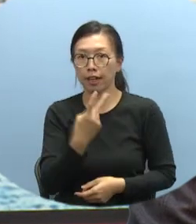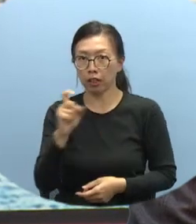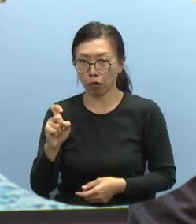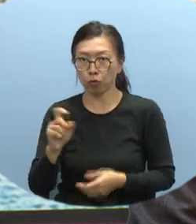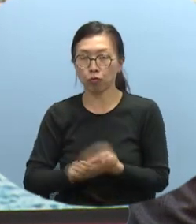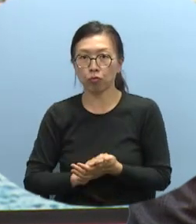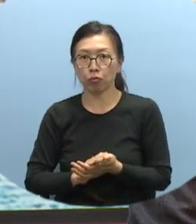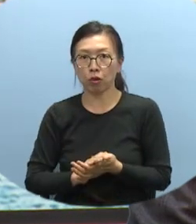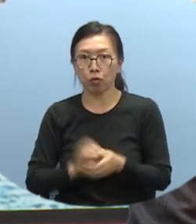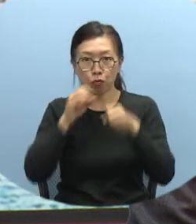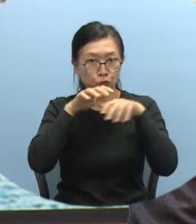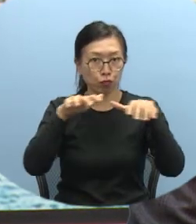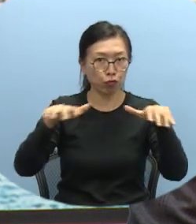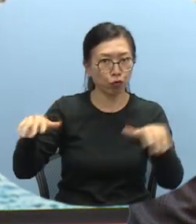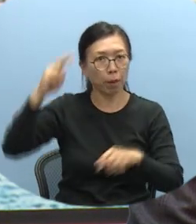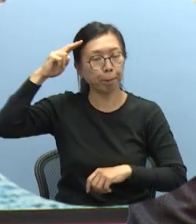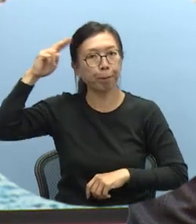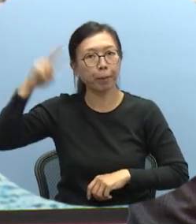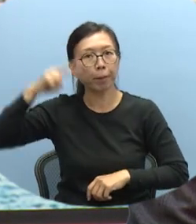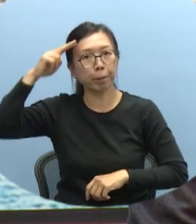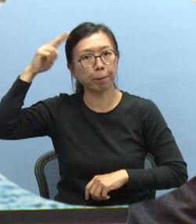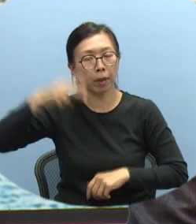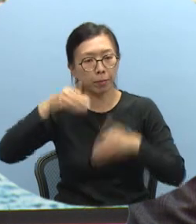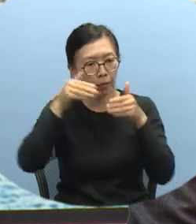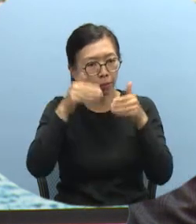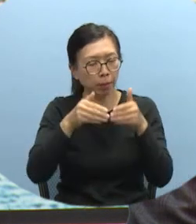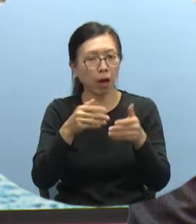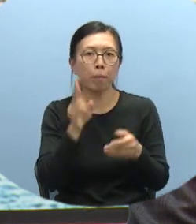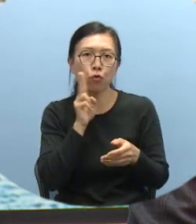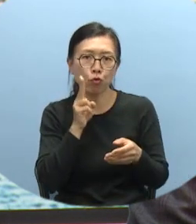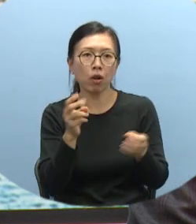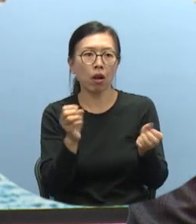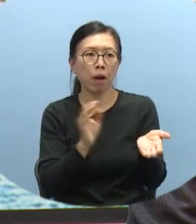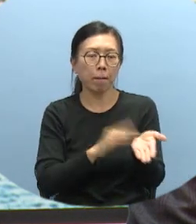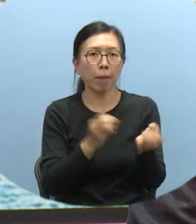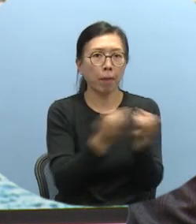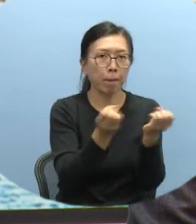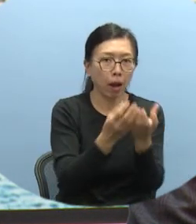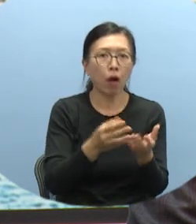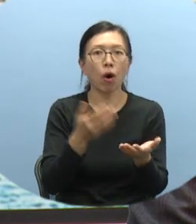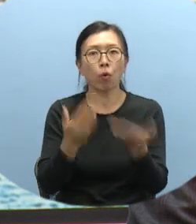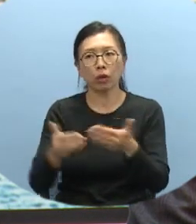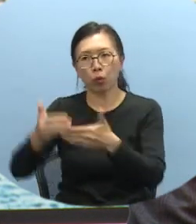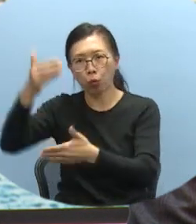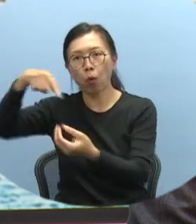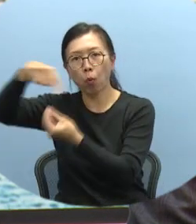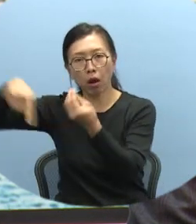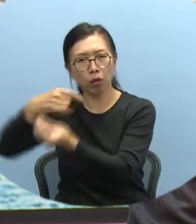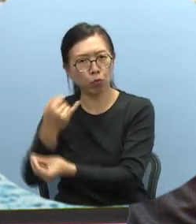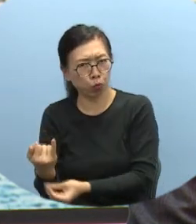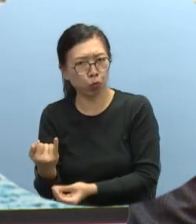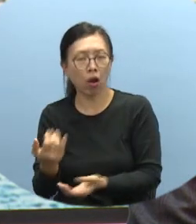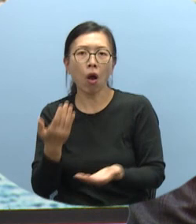我們會更加廣泛、更加頻密地針對個案較多、樓宇質素欠佳或者是區